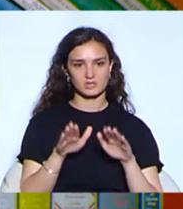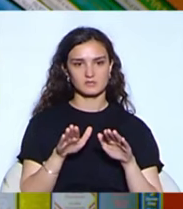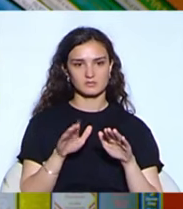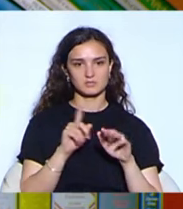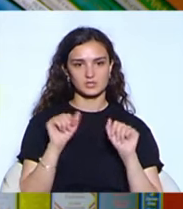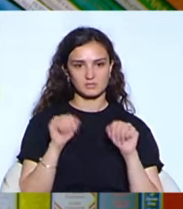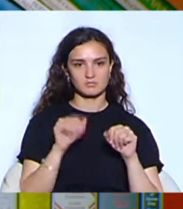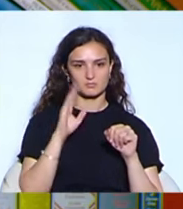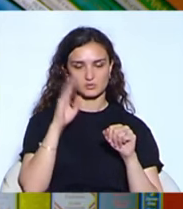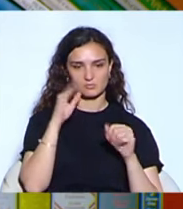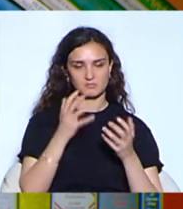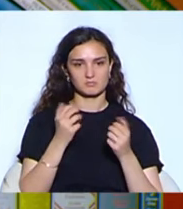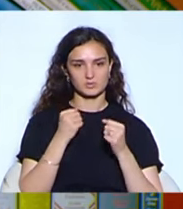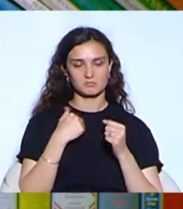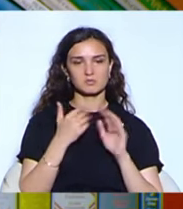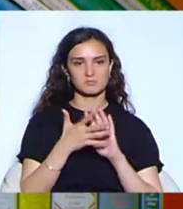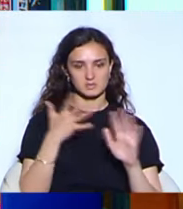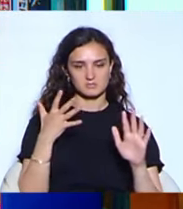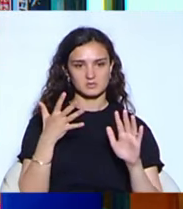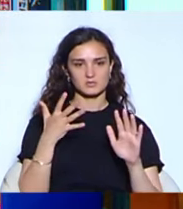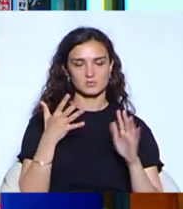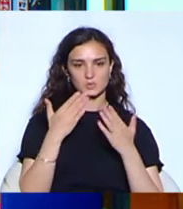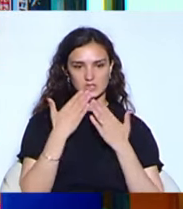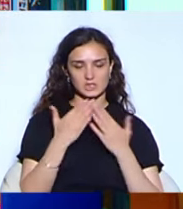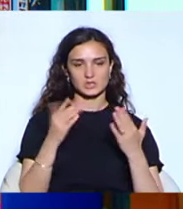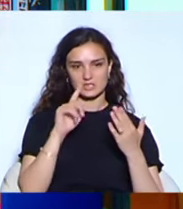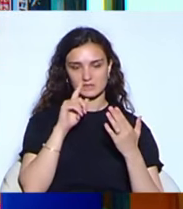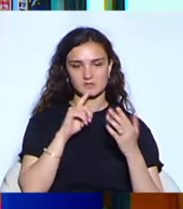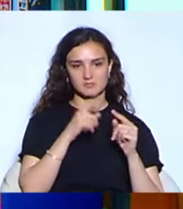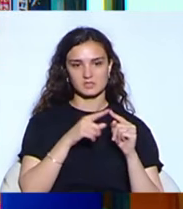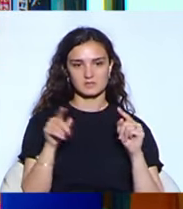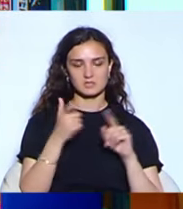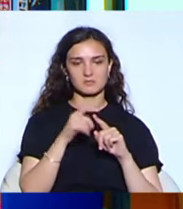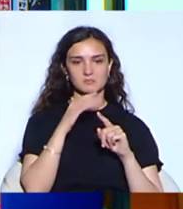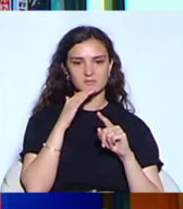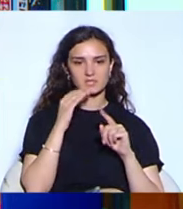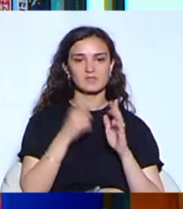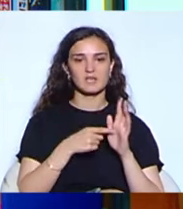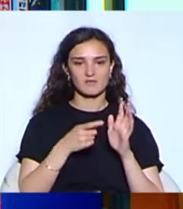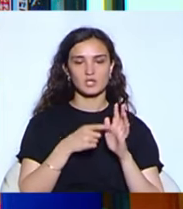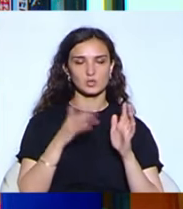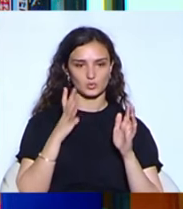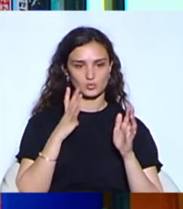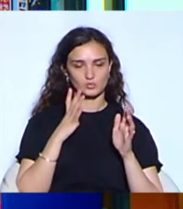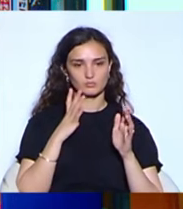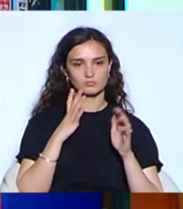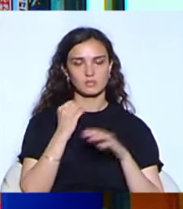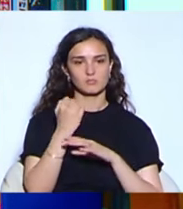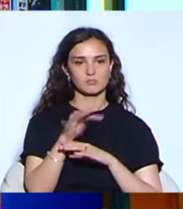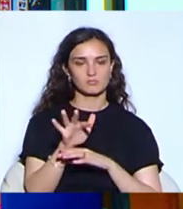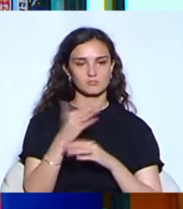რაც შეიძლება მშობელმა მიიღოს. მე მესმის, რომ უკანასკნელი ერთითვის მანძილზე ძალიან ბევრი კვლევა გამოქვეყნდა,